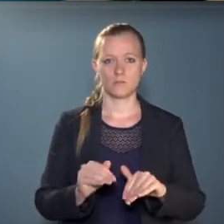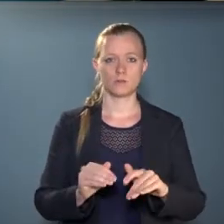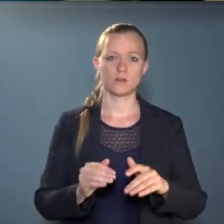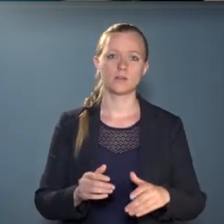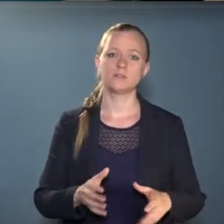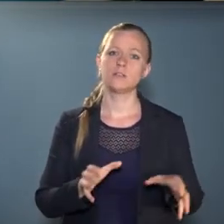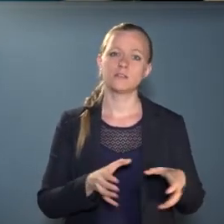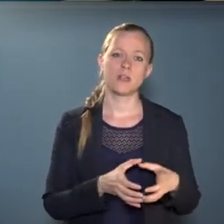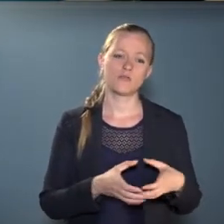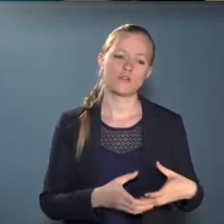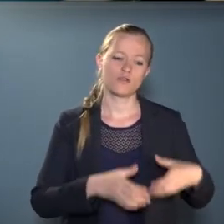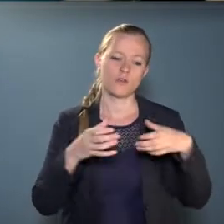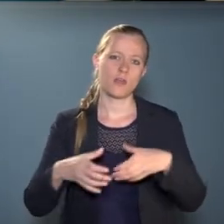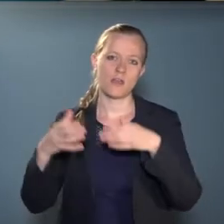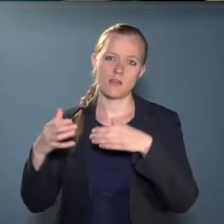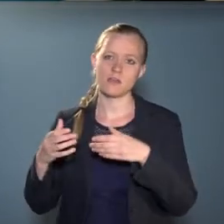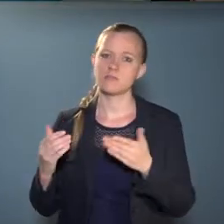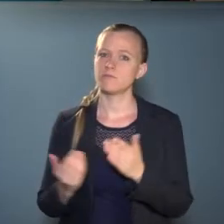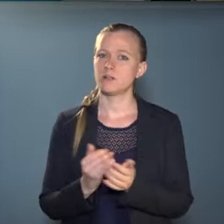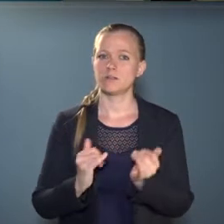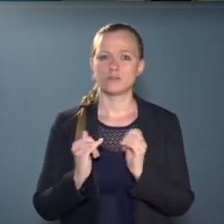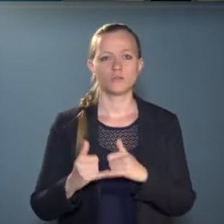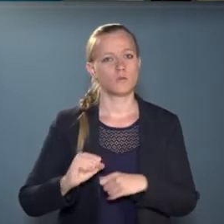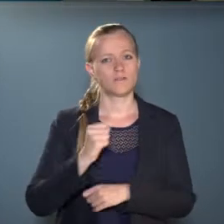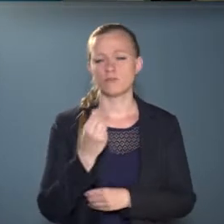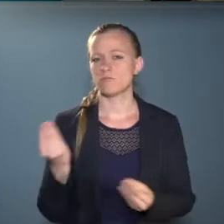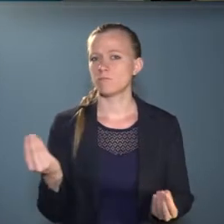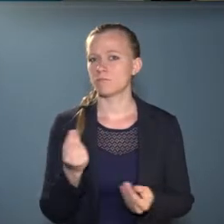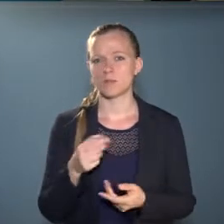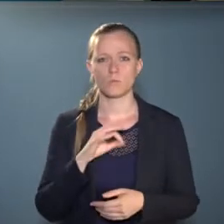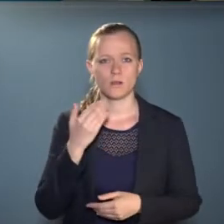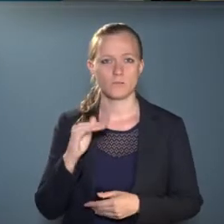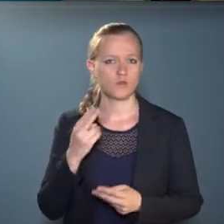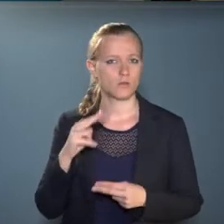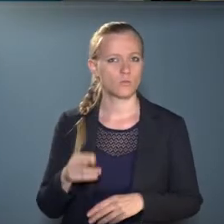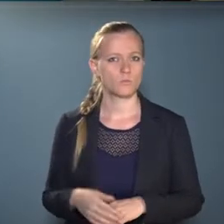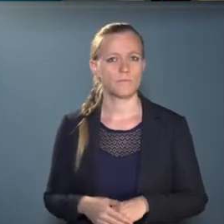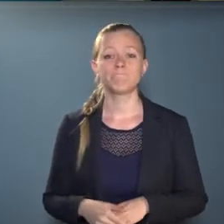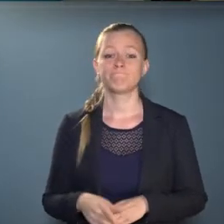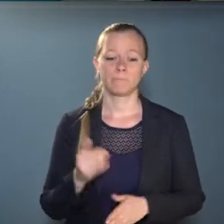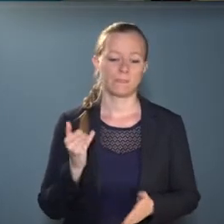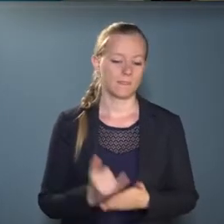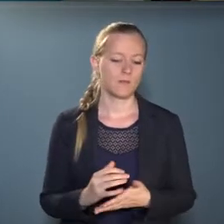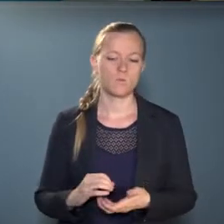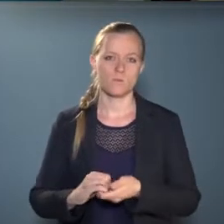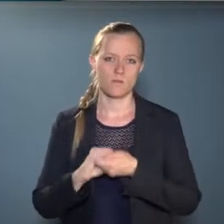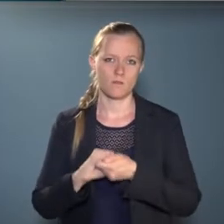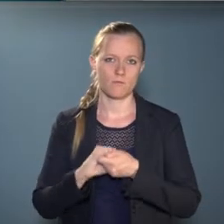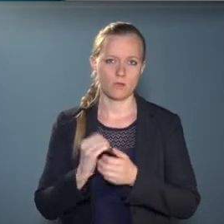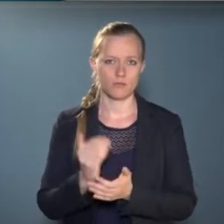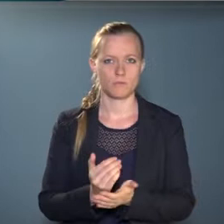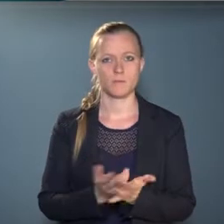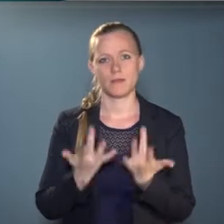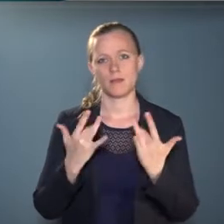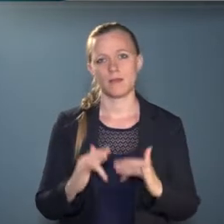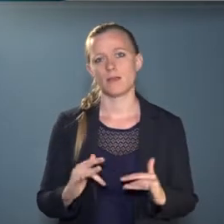társasházak felújítási törekvéseit. De voltaképpen miért is, polgármester úr? Ez egy igazi összefogás program, ahol a helyi